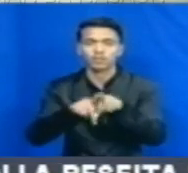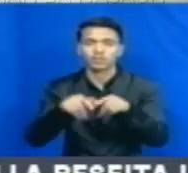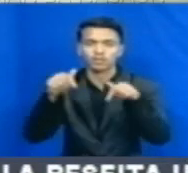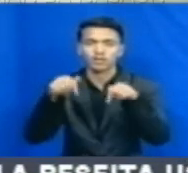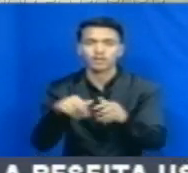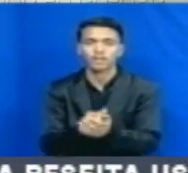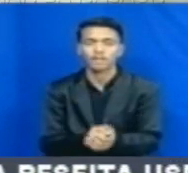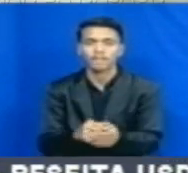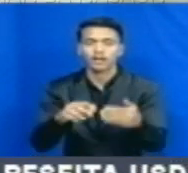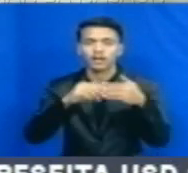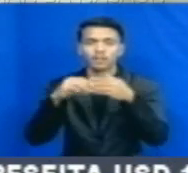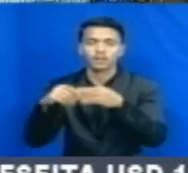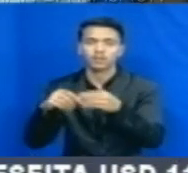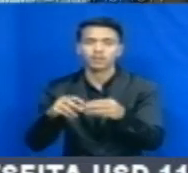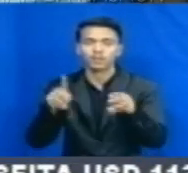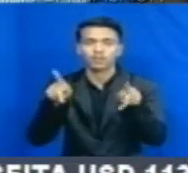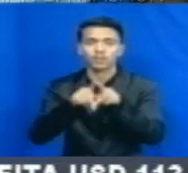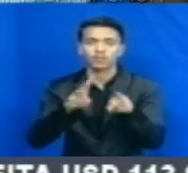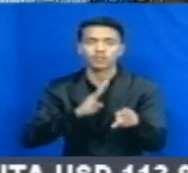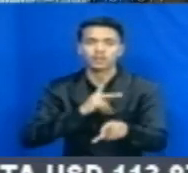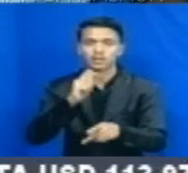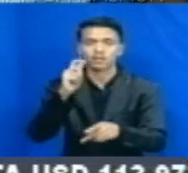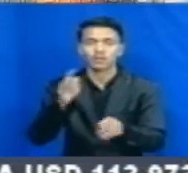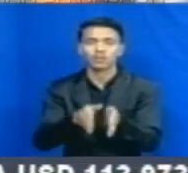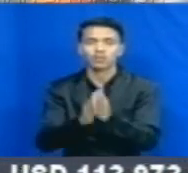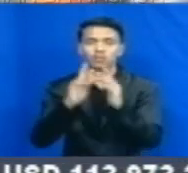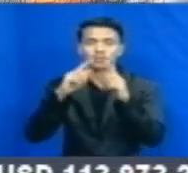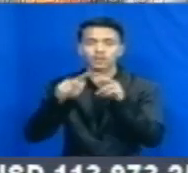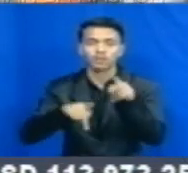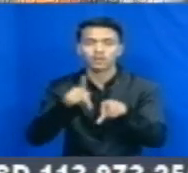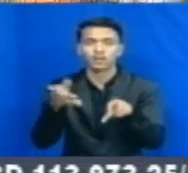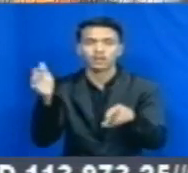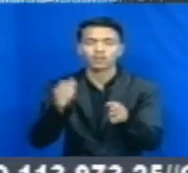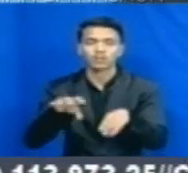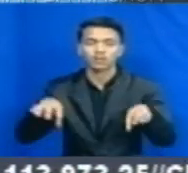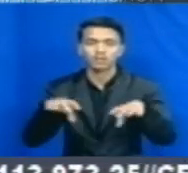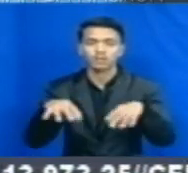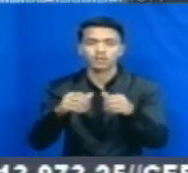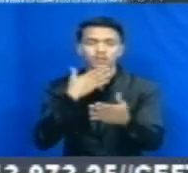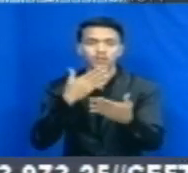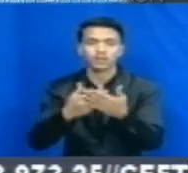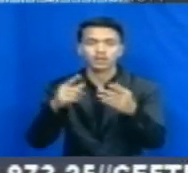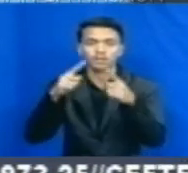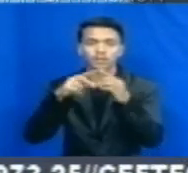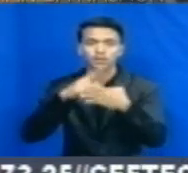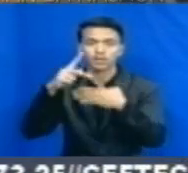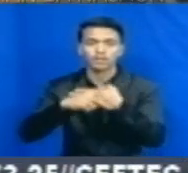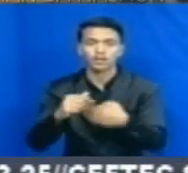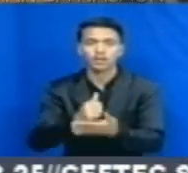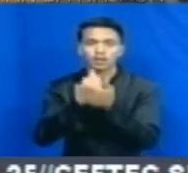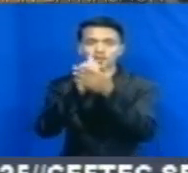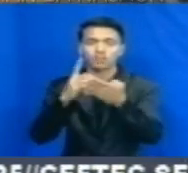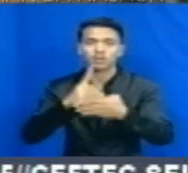ninia. Administrador posto administrativo Bazartete husu ba komunidade atu servisu diak iya programa ne, tamba bele kontribui ba desenvolvimento